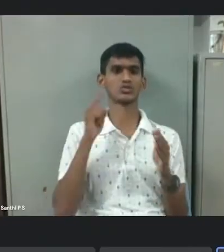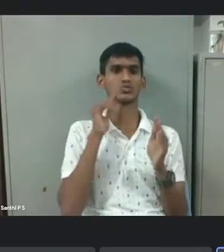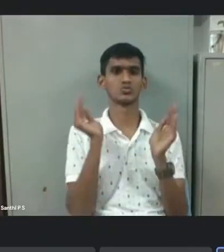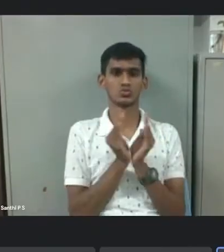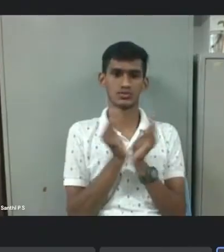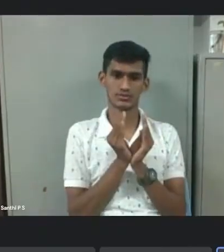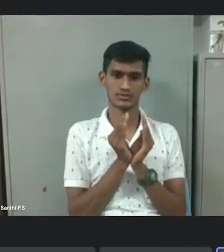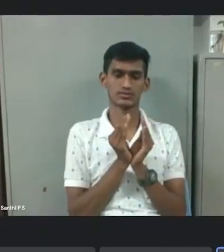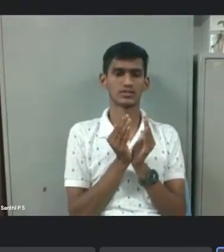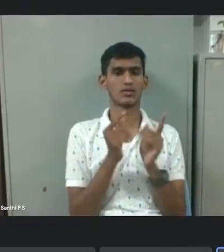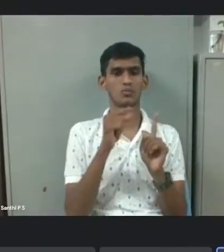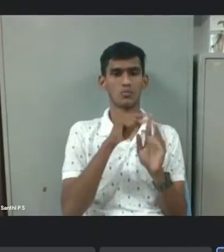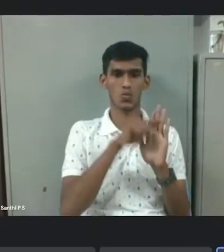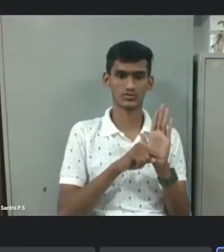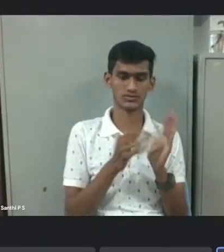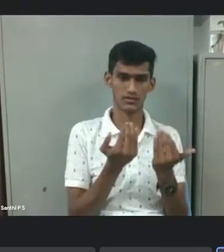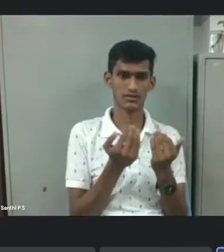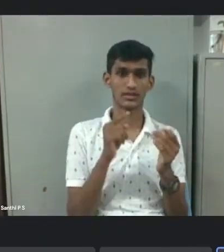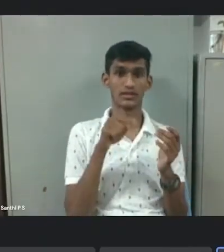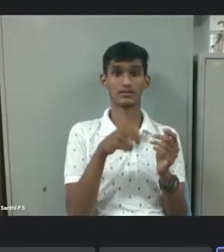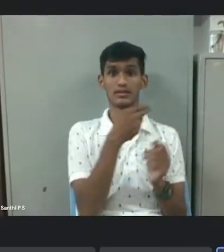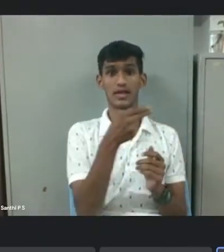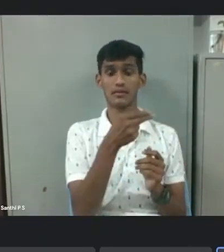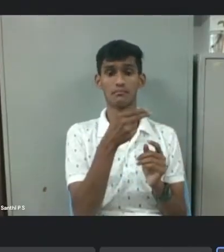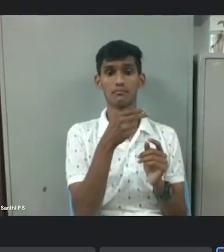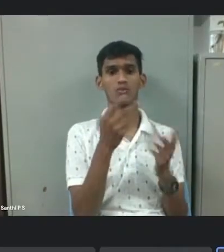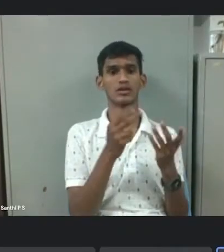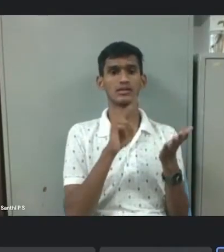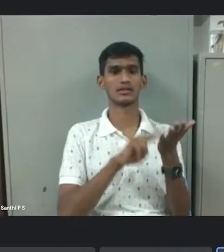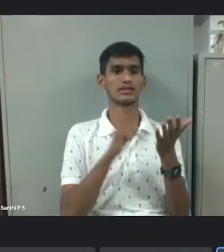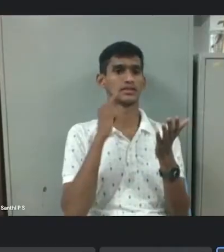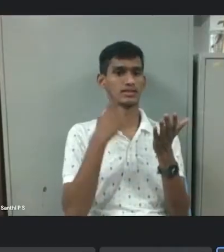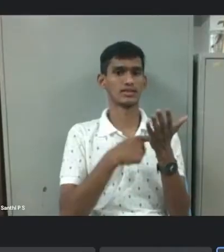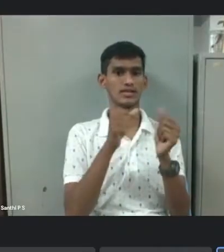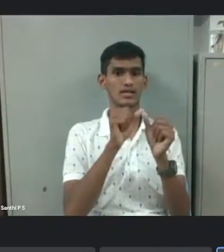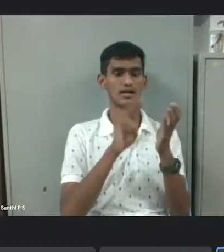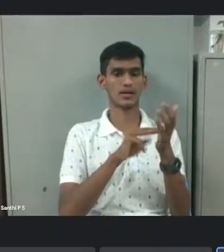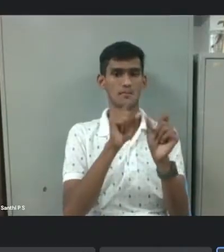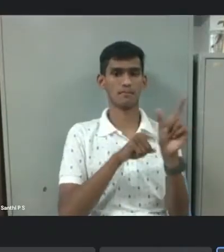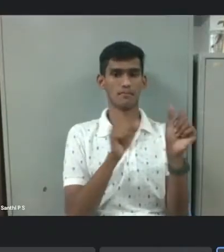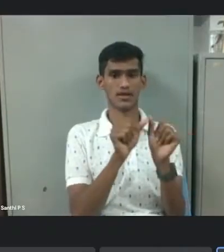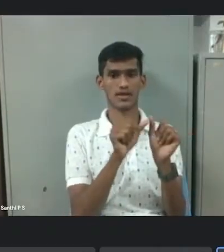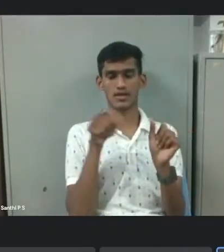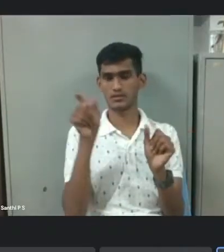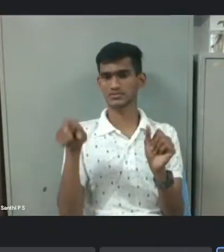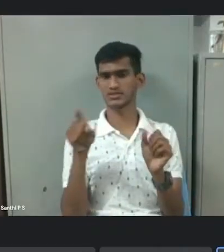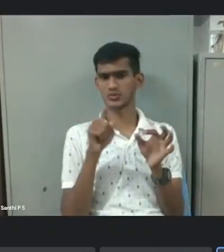ആണ്. നിരാമയം എന്നാണ് ആ ഇൻഷുറൻസ് സ്കീമിന്റെ പേര്. എനിക്ക് മനസ്സിലായത് സർ ഹെൽത്ത് ഇൻഷുറൻസ് ആണ്